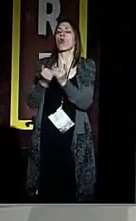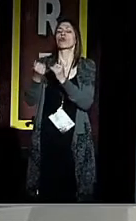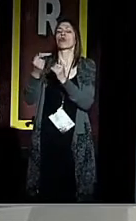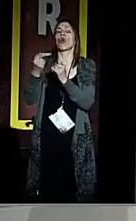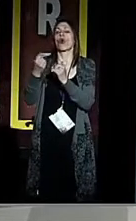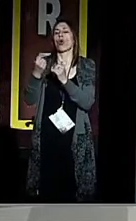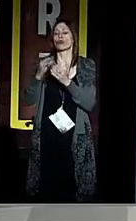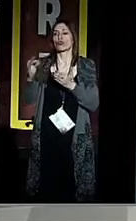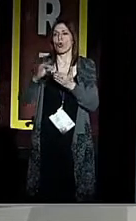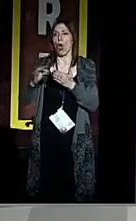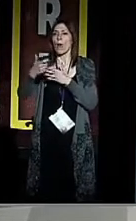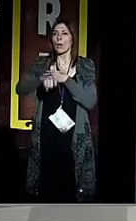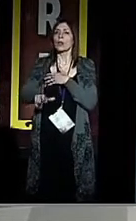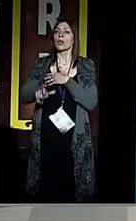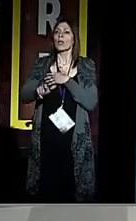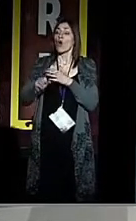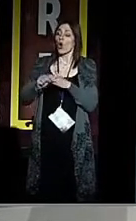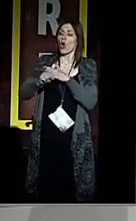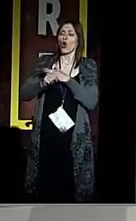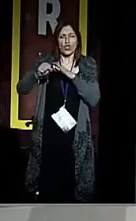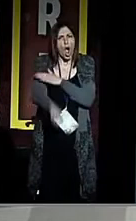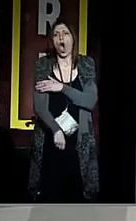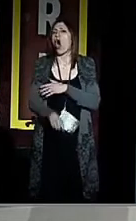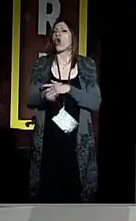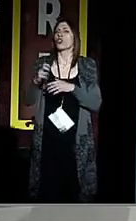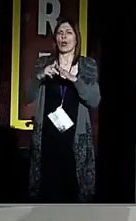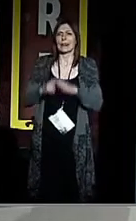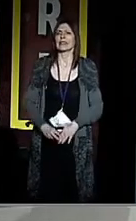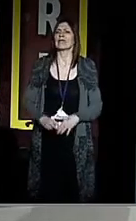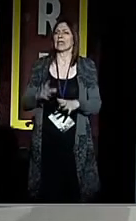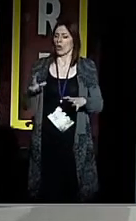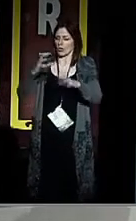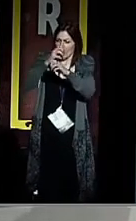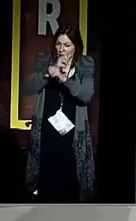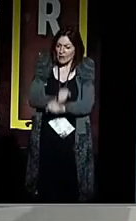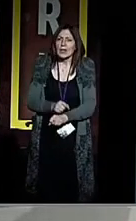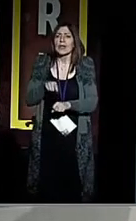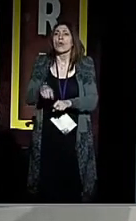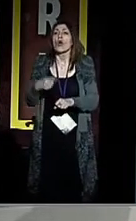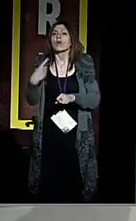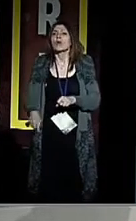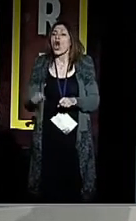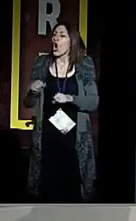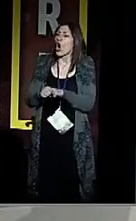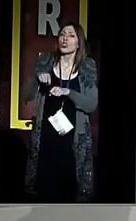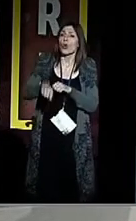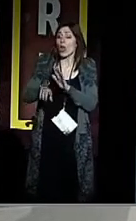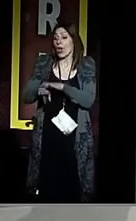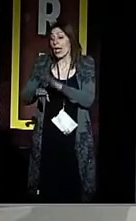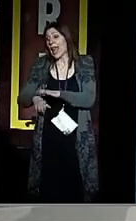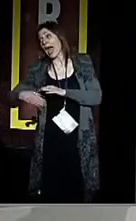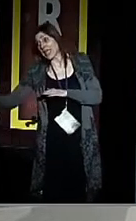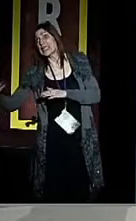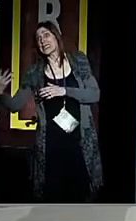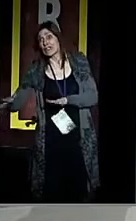Perché guardate che contro l'odio, l'oscurantismo, il razzismo, la xenofobia, contro quello che la destra è riuscita a